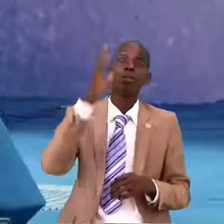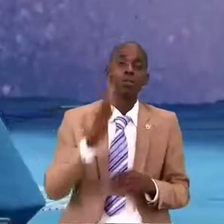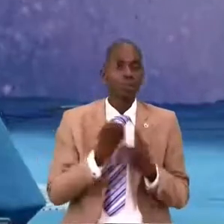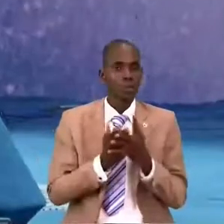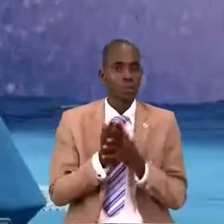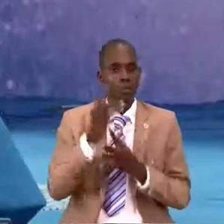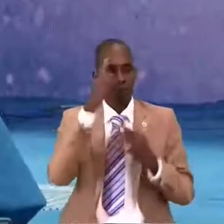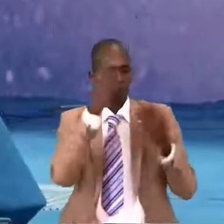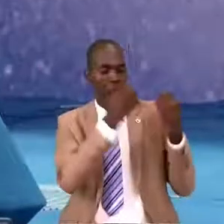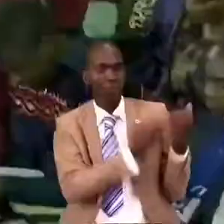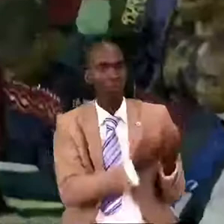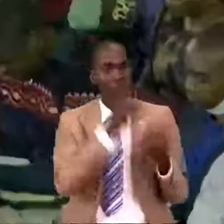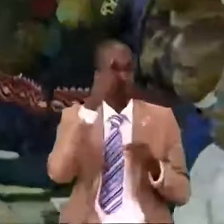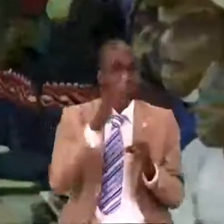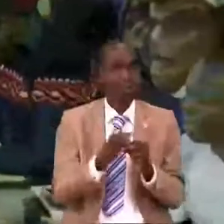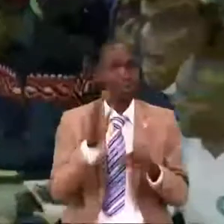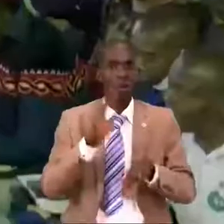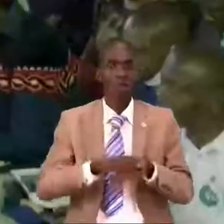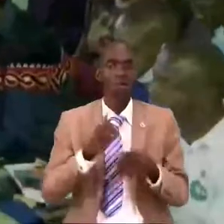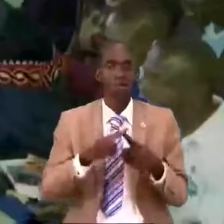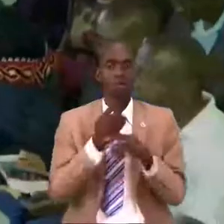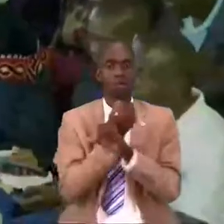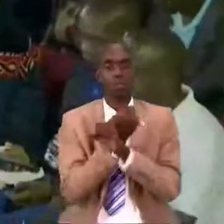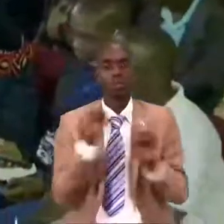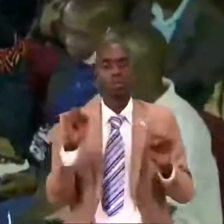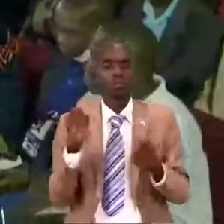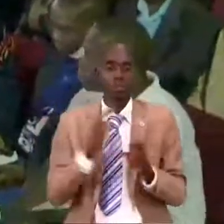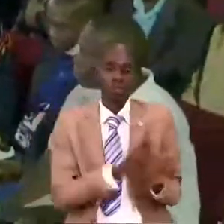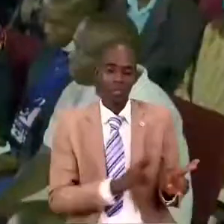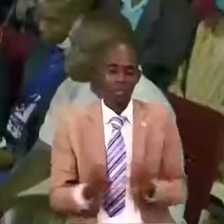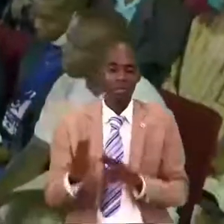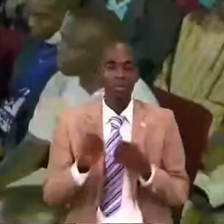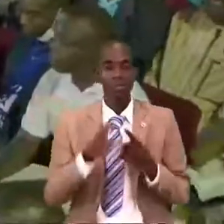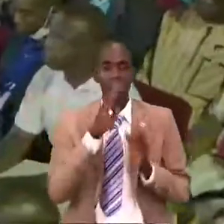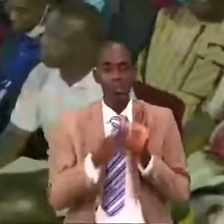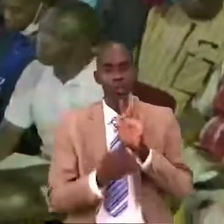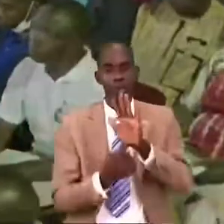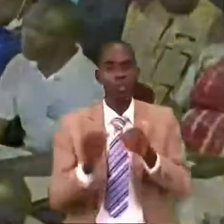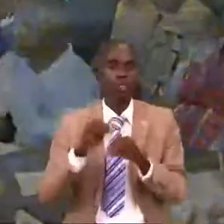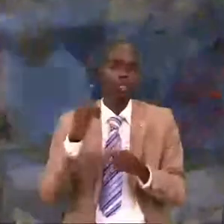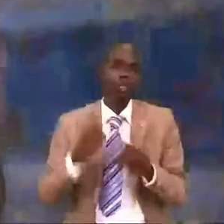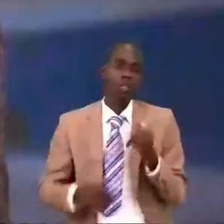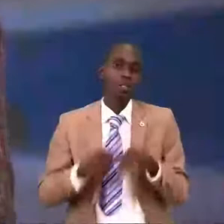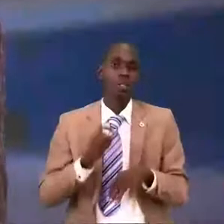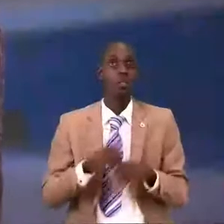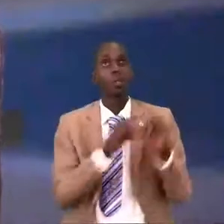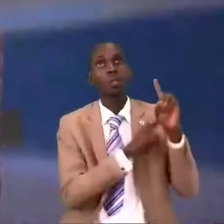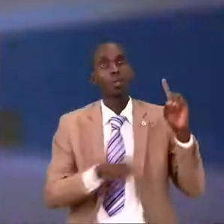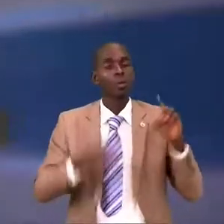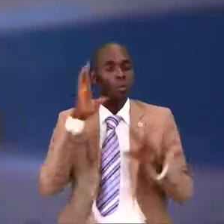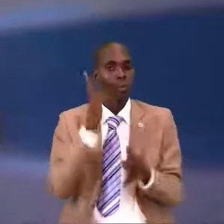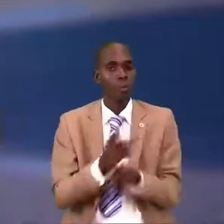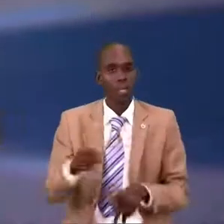jours. Dernier temps, le Seigneur va te garder. Te gardera dans son salut. Il va te garder dans